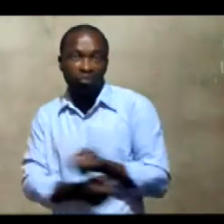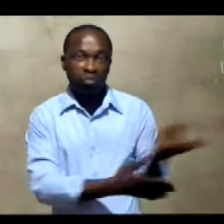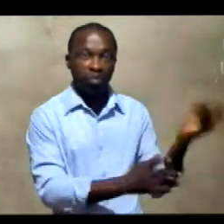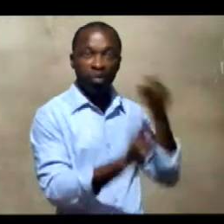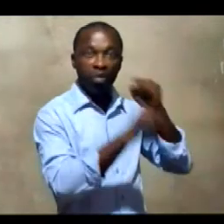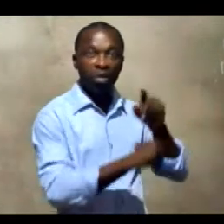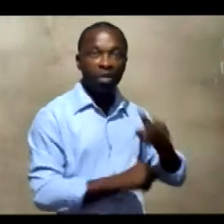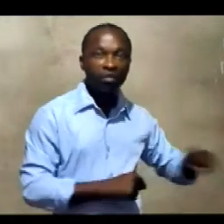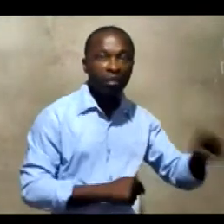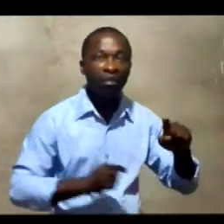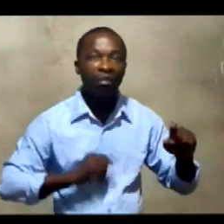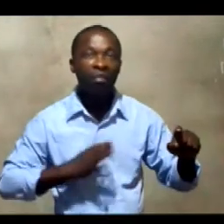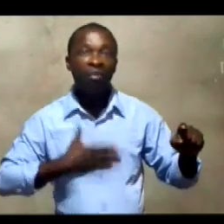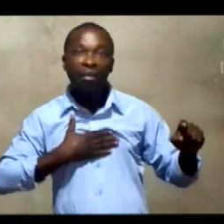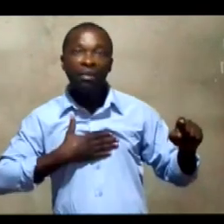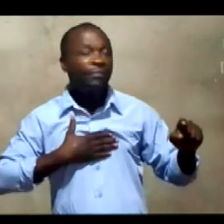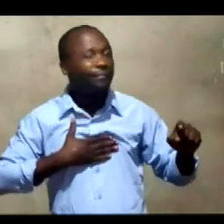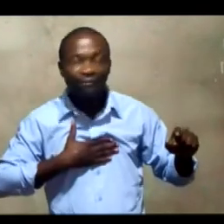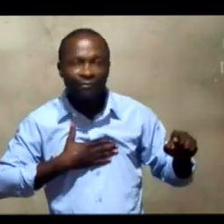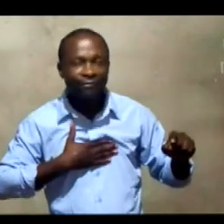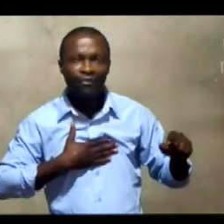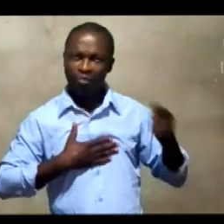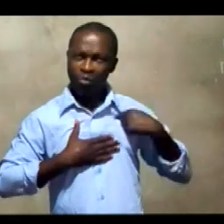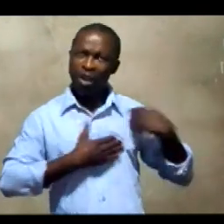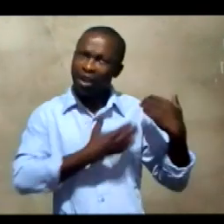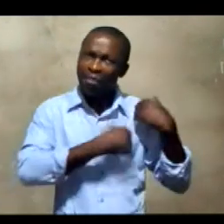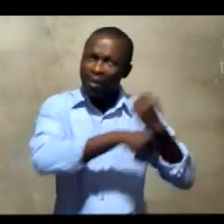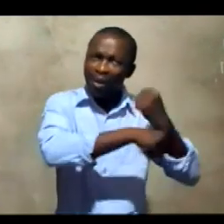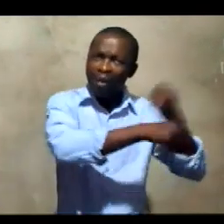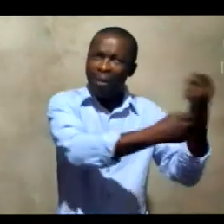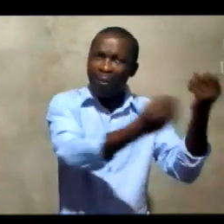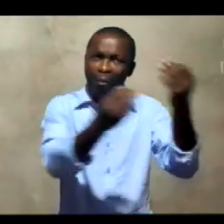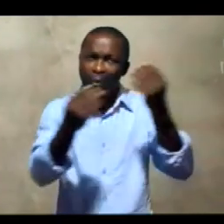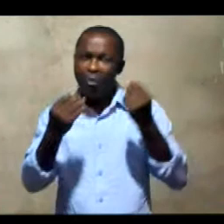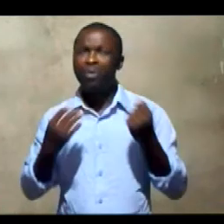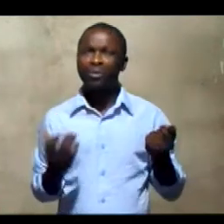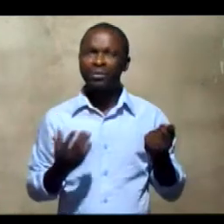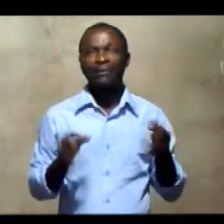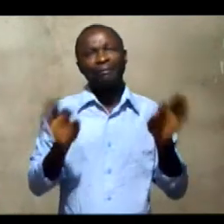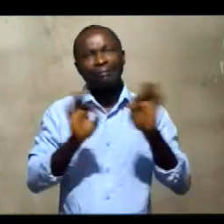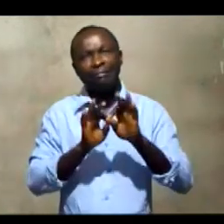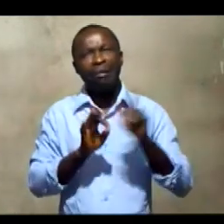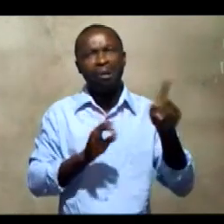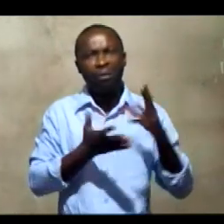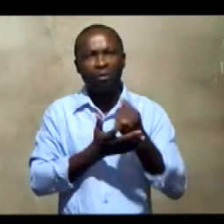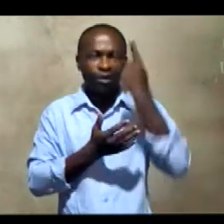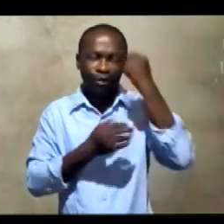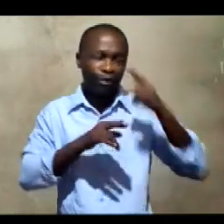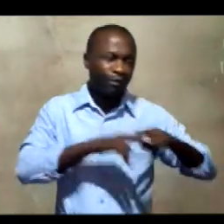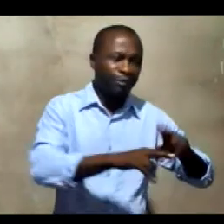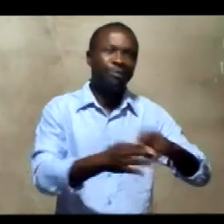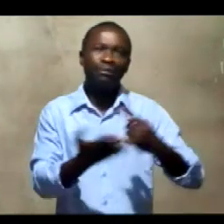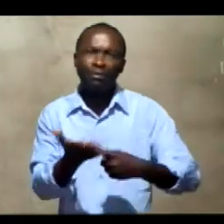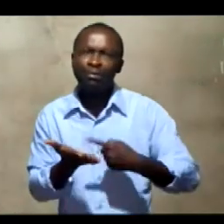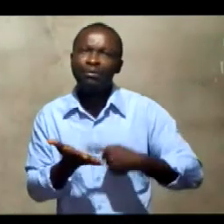beaucoup de tact aux membres du conseil de l'ECAM pour amener le calme et la sérénité dans cet agent départemental qui avait fait son plein d'œuvre. Au sortir de cette